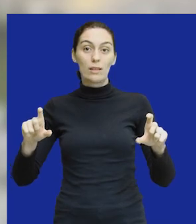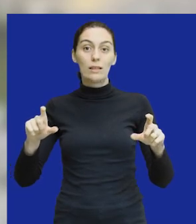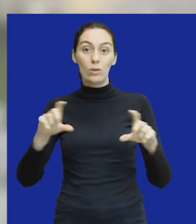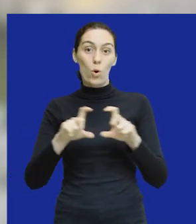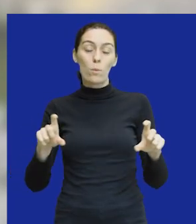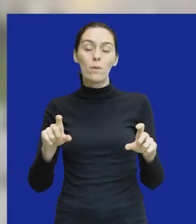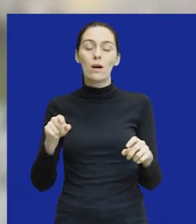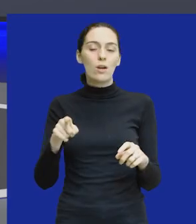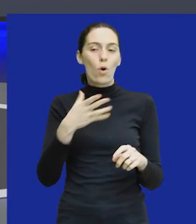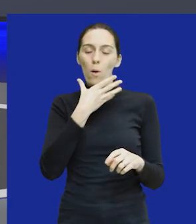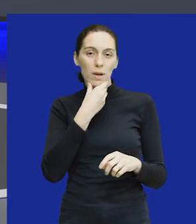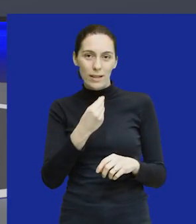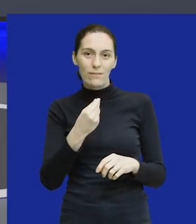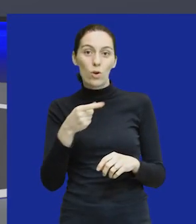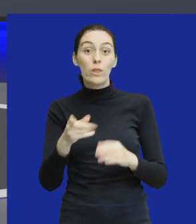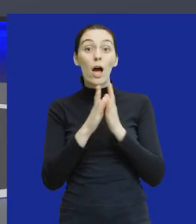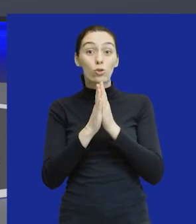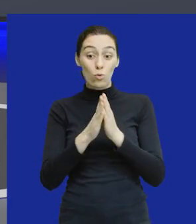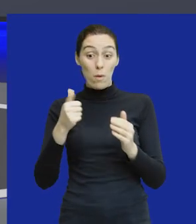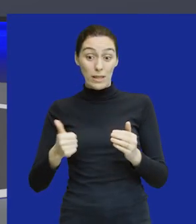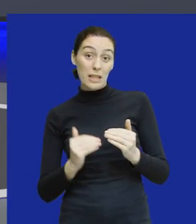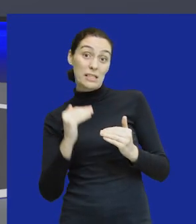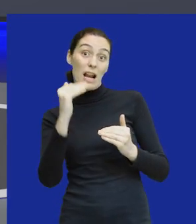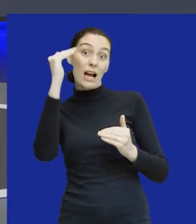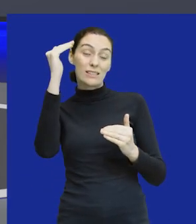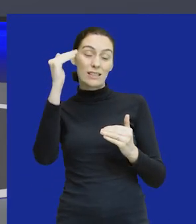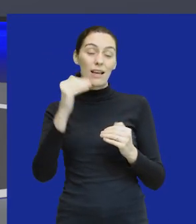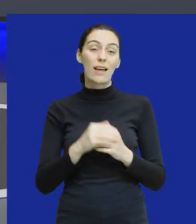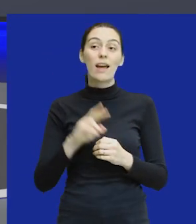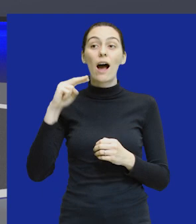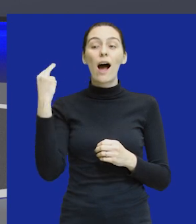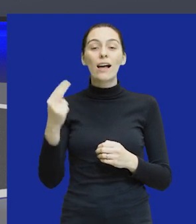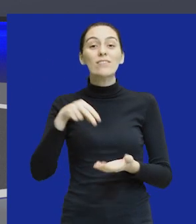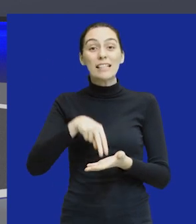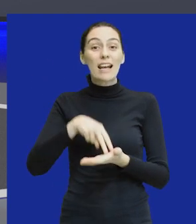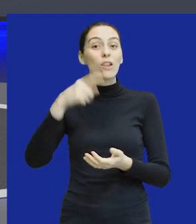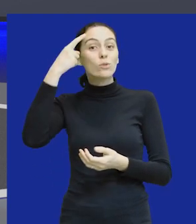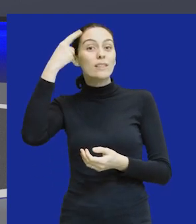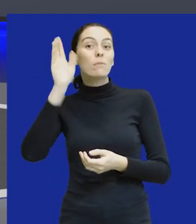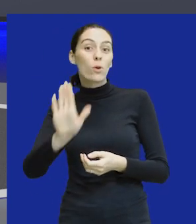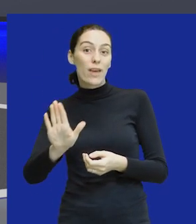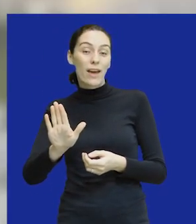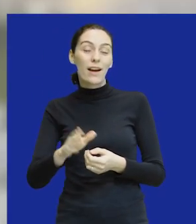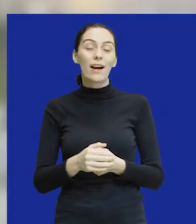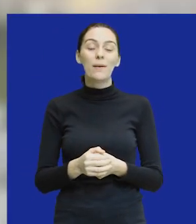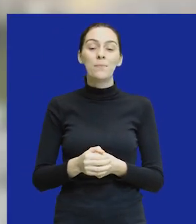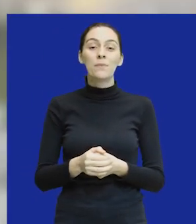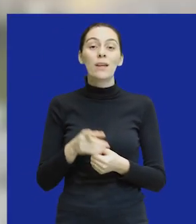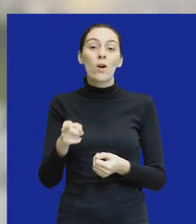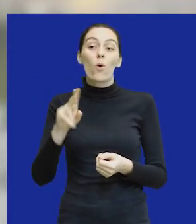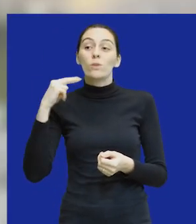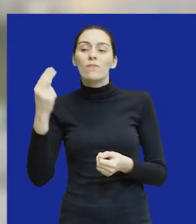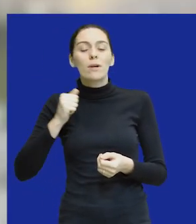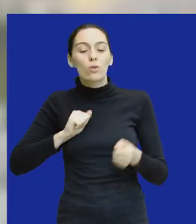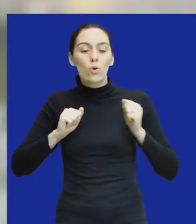reprezentativan i predivan. Ta župa i danas raste, ali svi se rado sjećamo njega, koji je svima